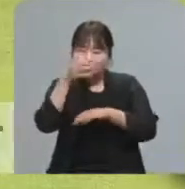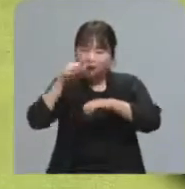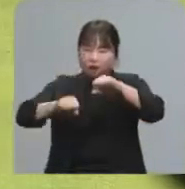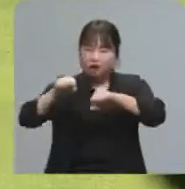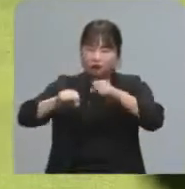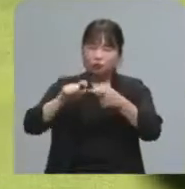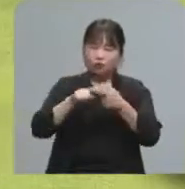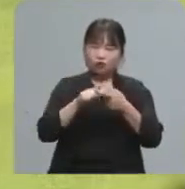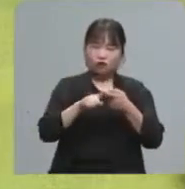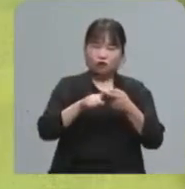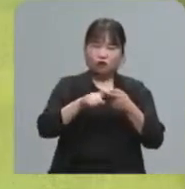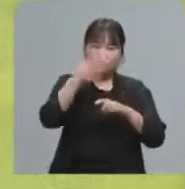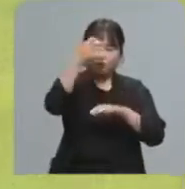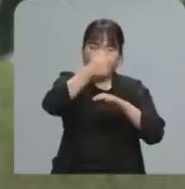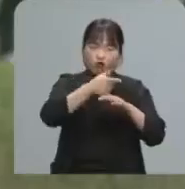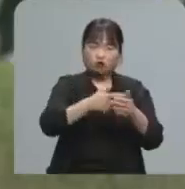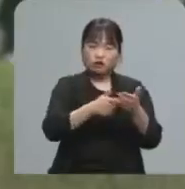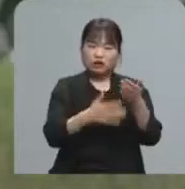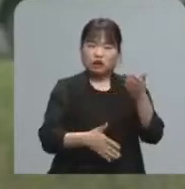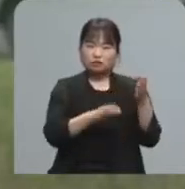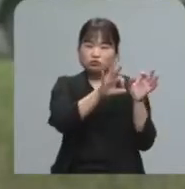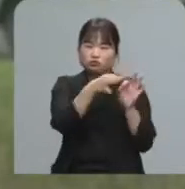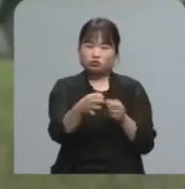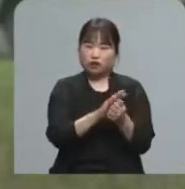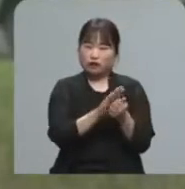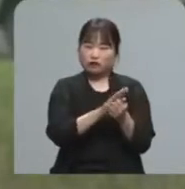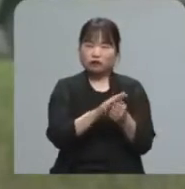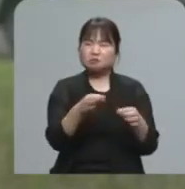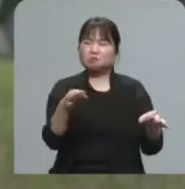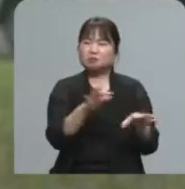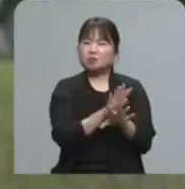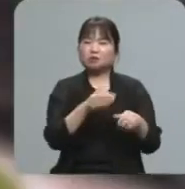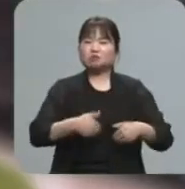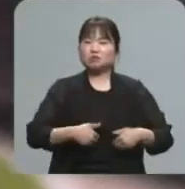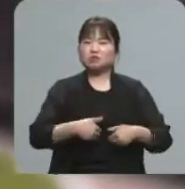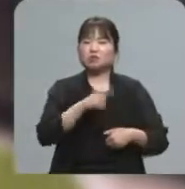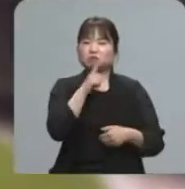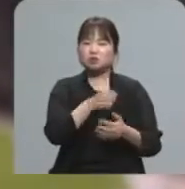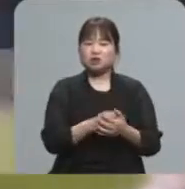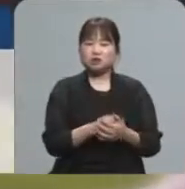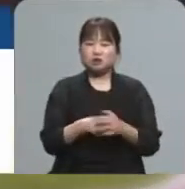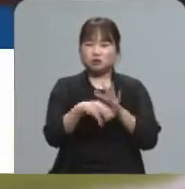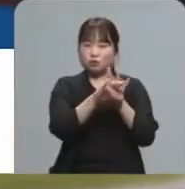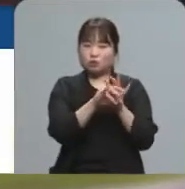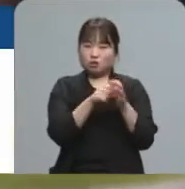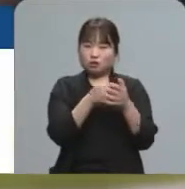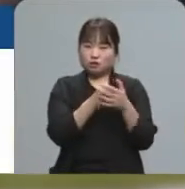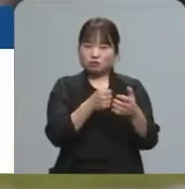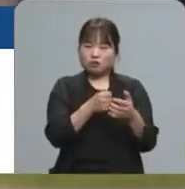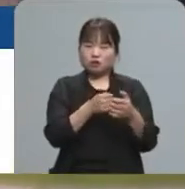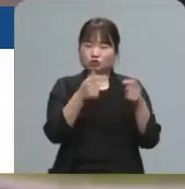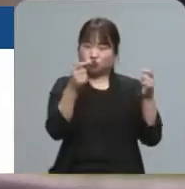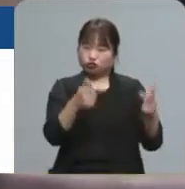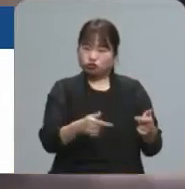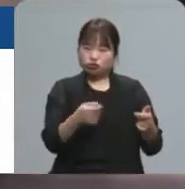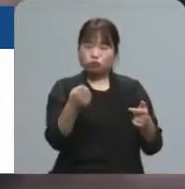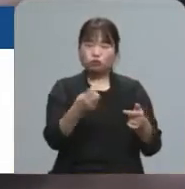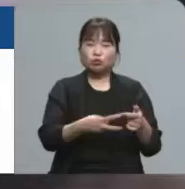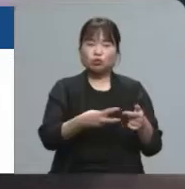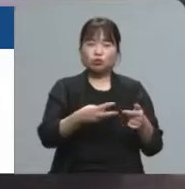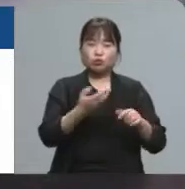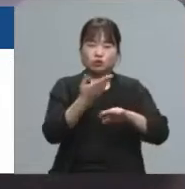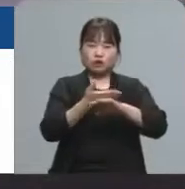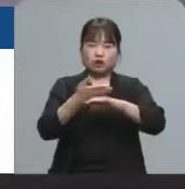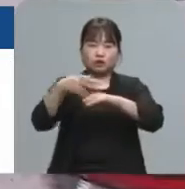세금 감면 혜택을 없애야 한다는 주장까지 나오고 있습니다. 코로나 사태가 터지면서 혜택을 대폭 줄이고 비회원들, 에이지